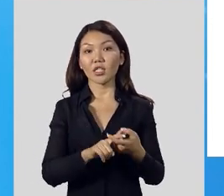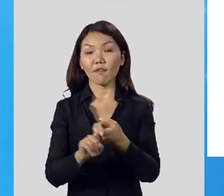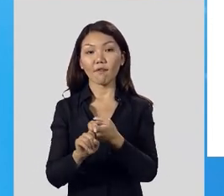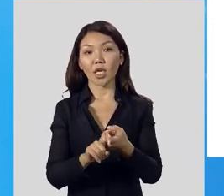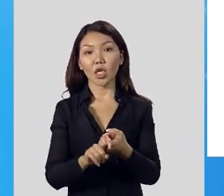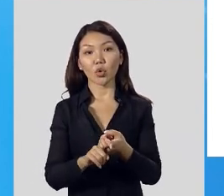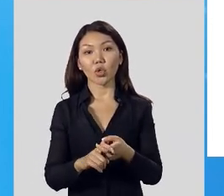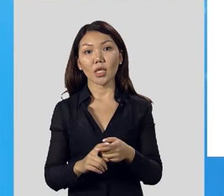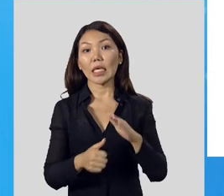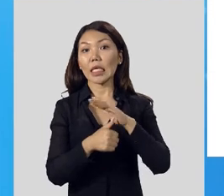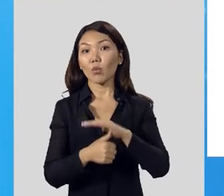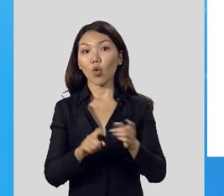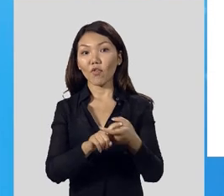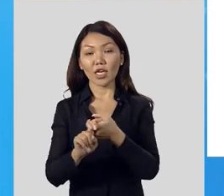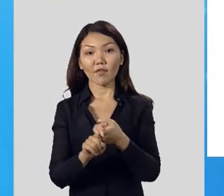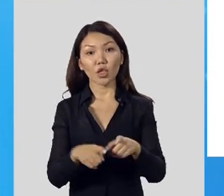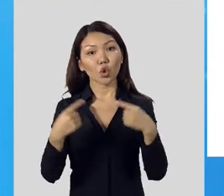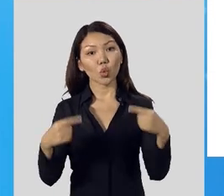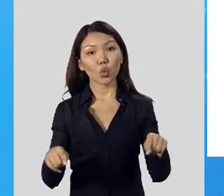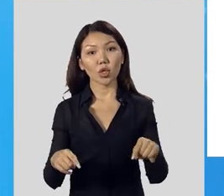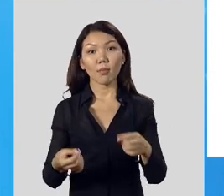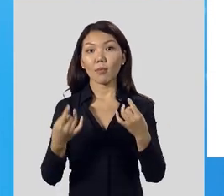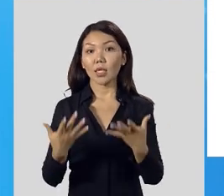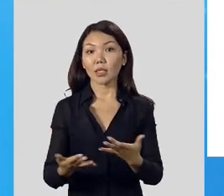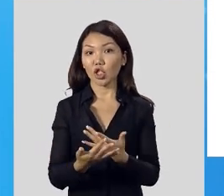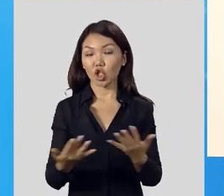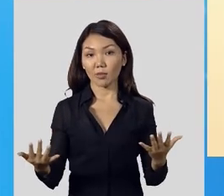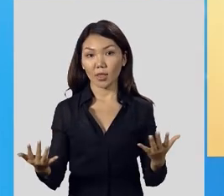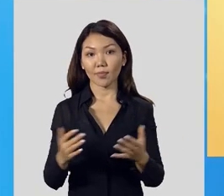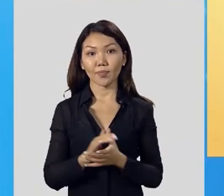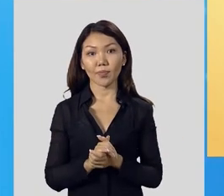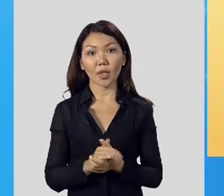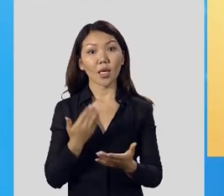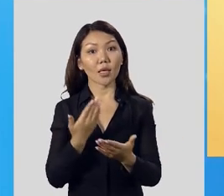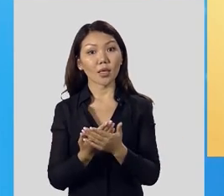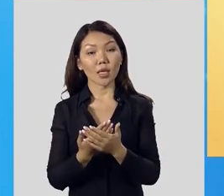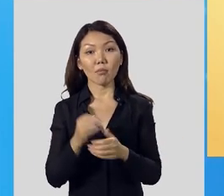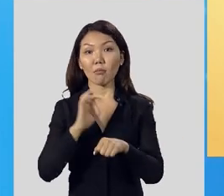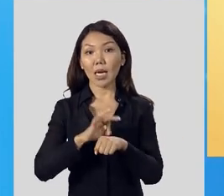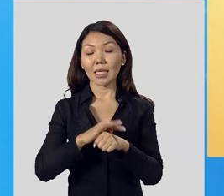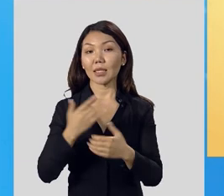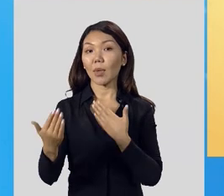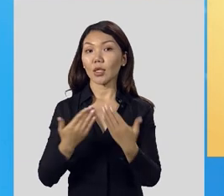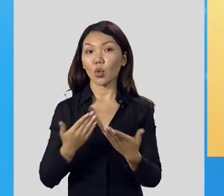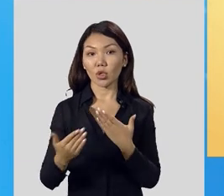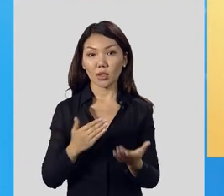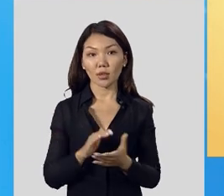вирусами, грибковой инфекцией и другими простейшими. К таким болезням